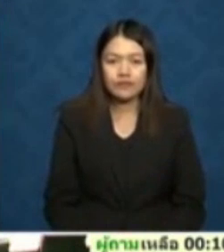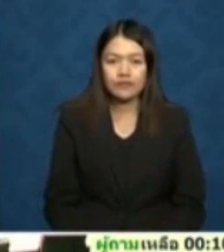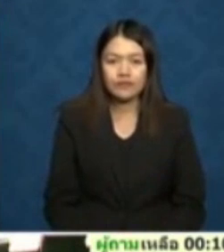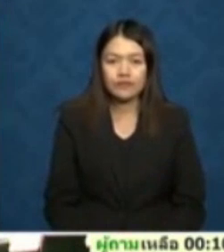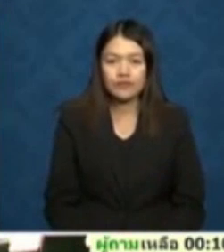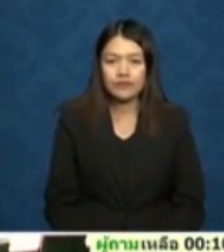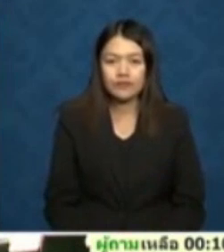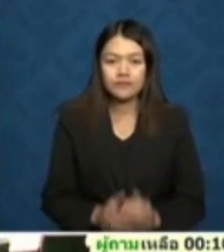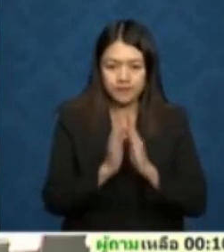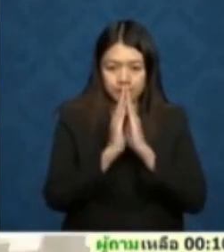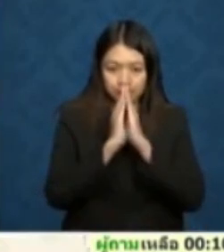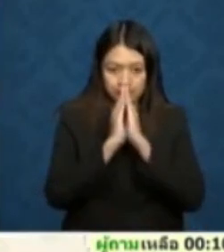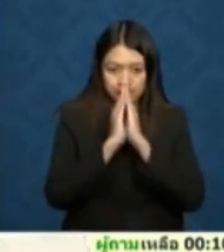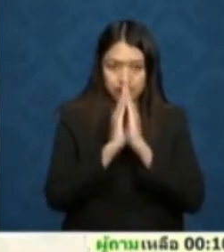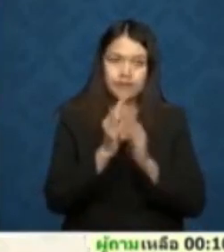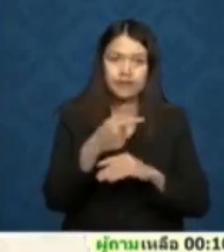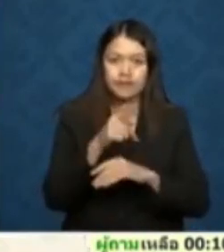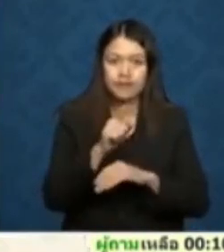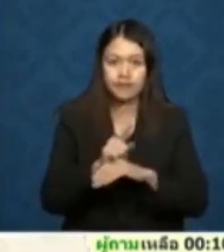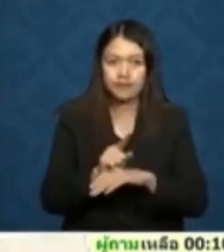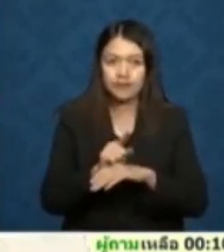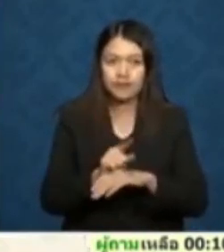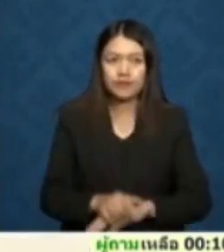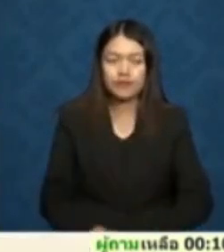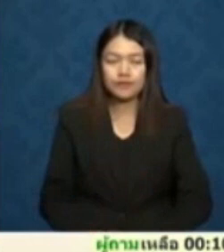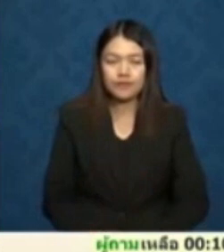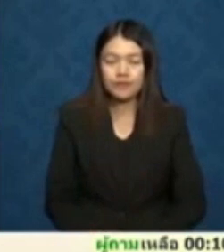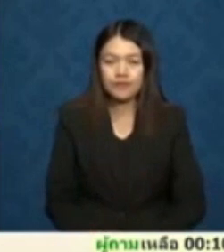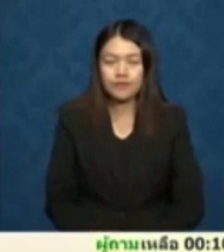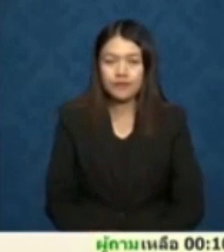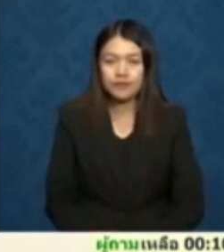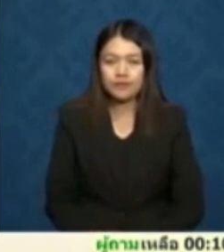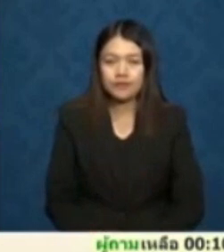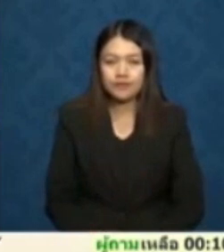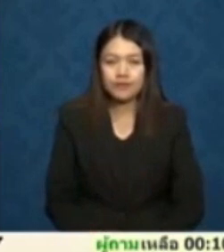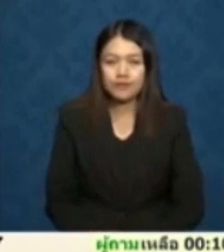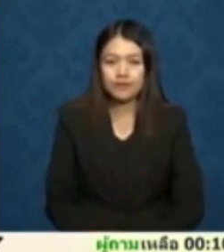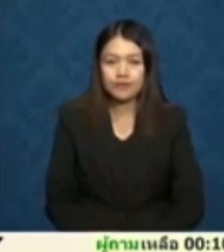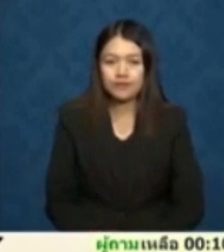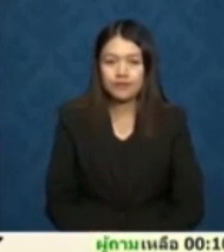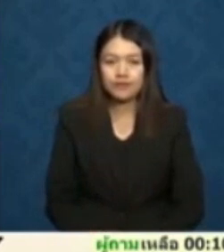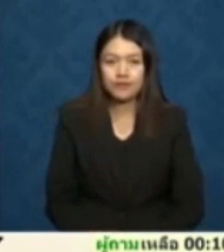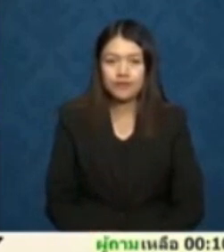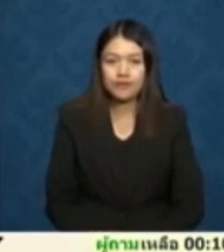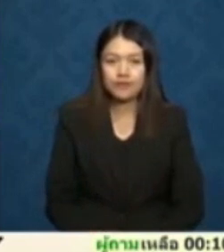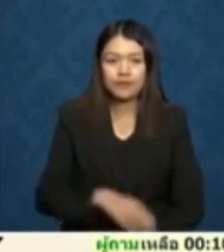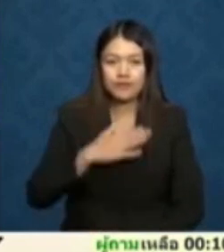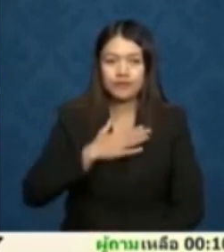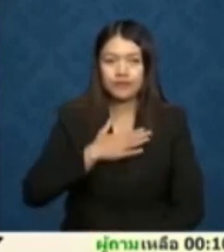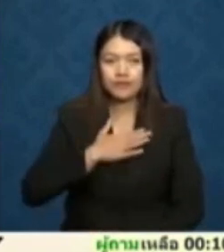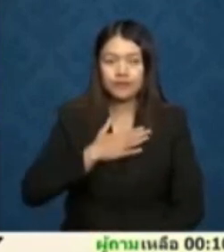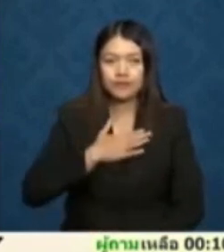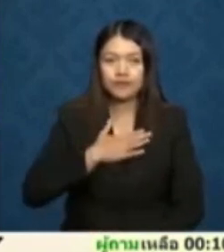ท่านประธานสภาผู้แทนราษฎรที่เคารพกับผมนายสมศักดิ์เทพสุ